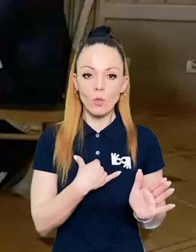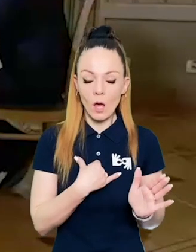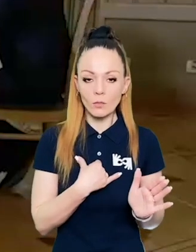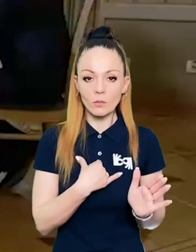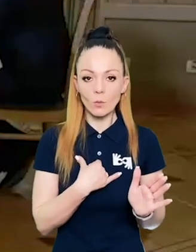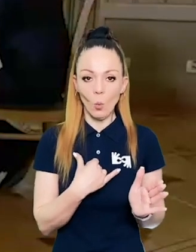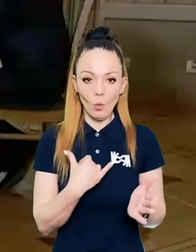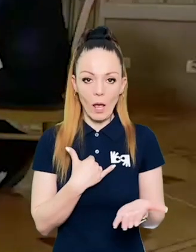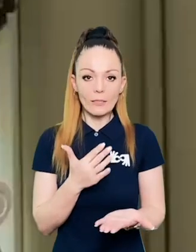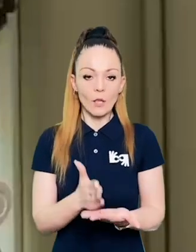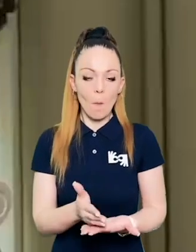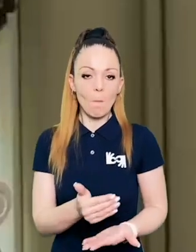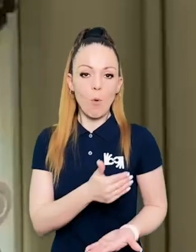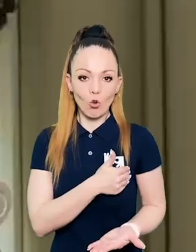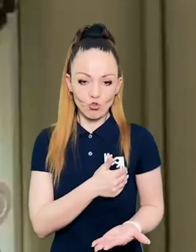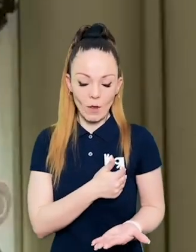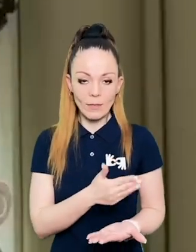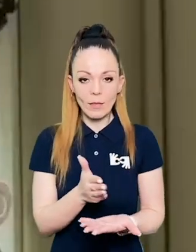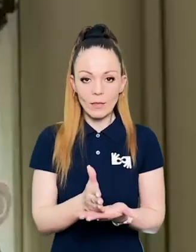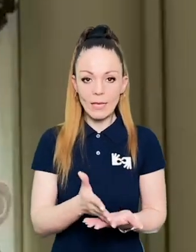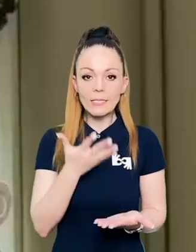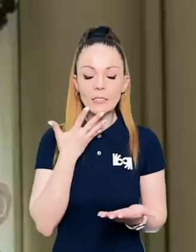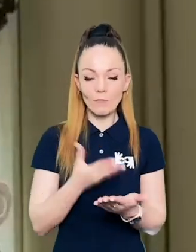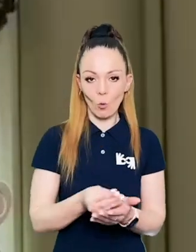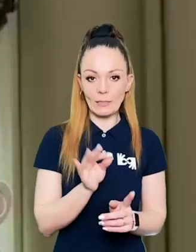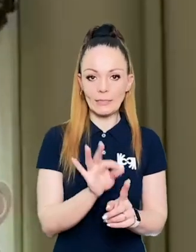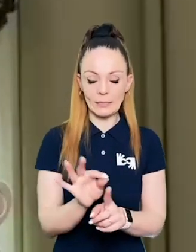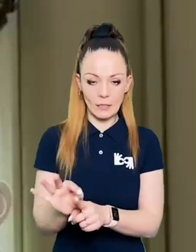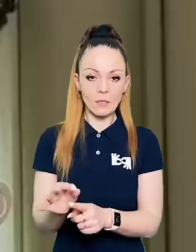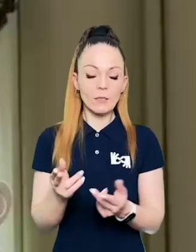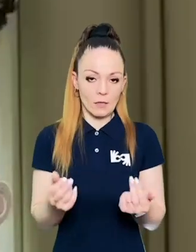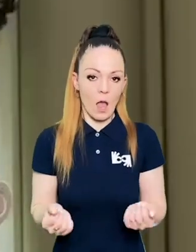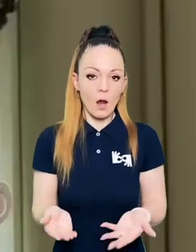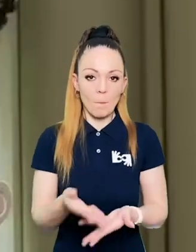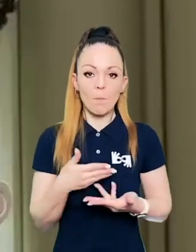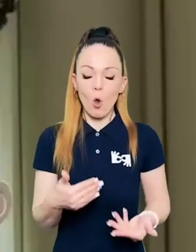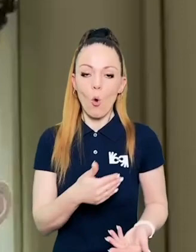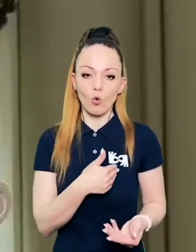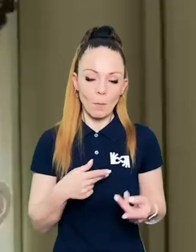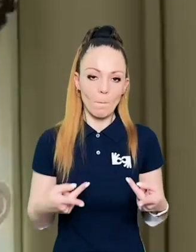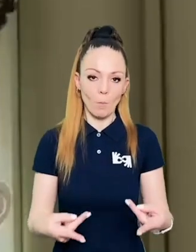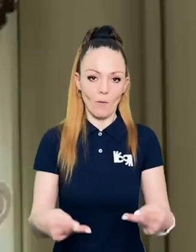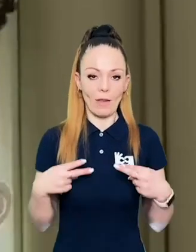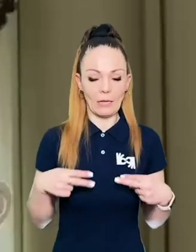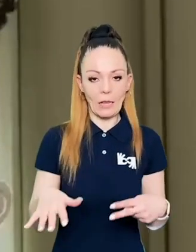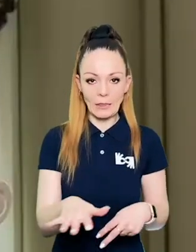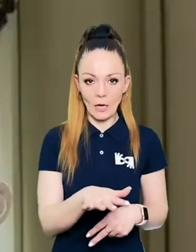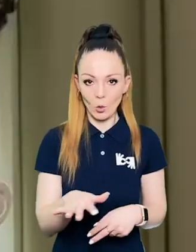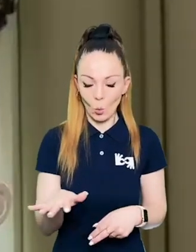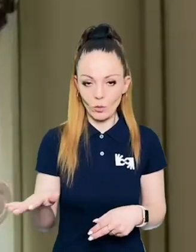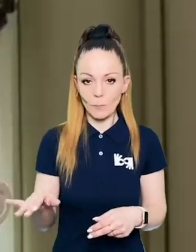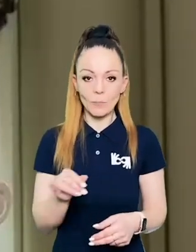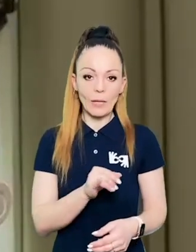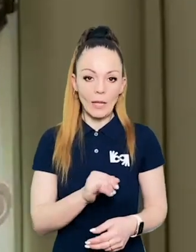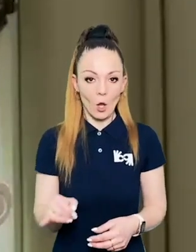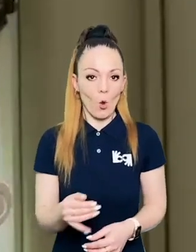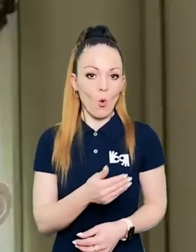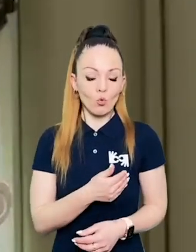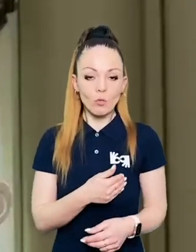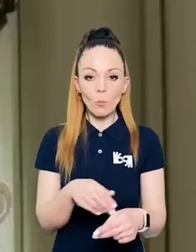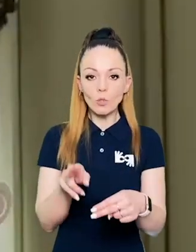питання у нас є бажання і є свої цілі. Так, ми хочемо повернення територій і